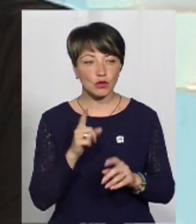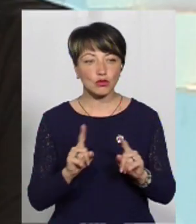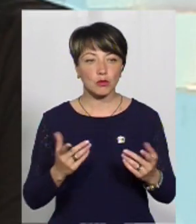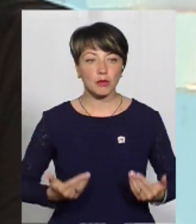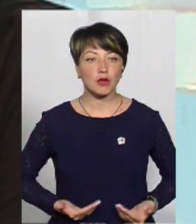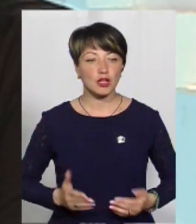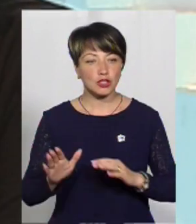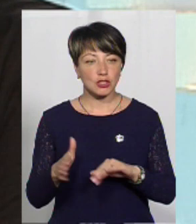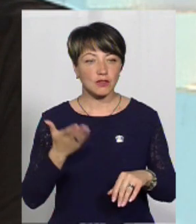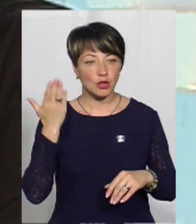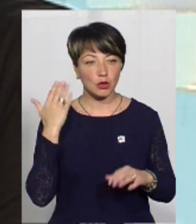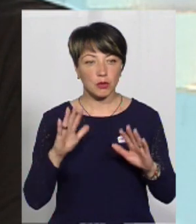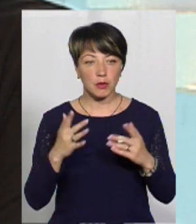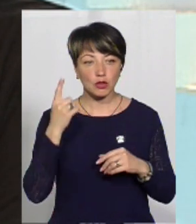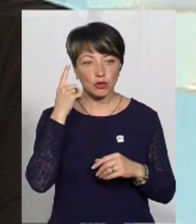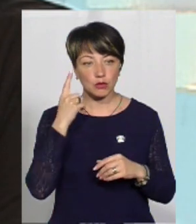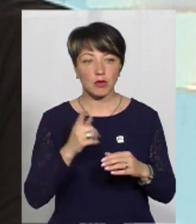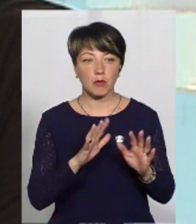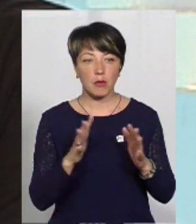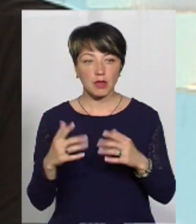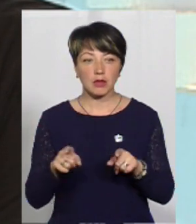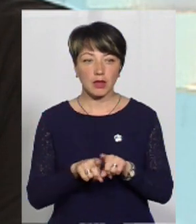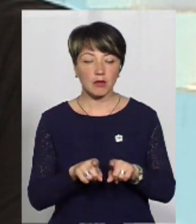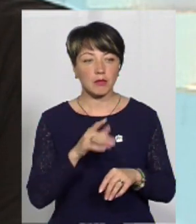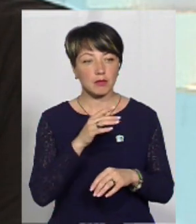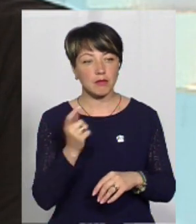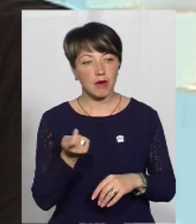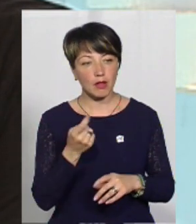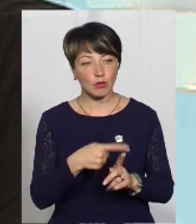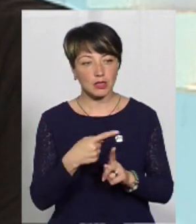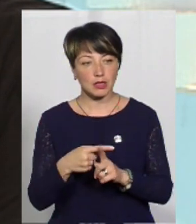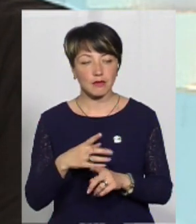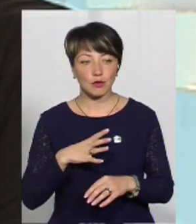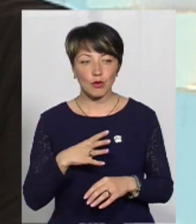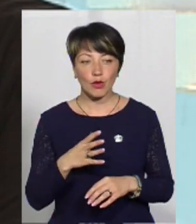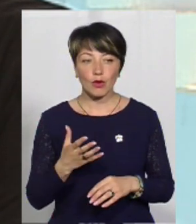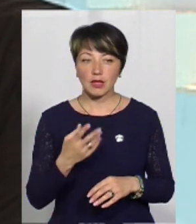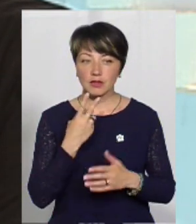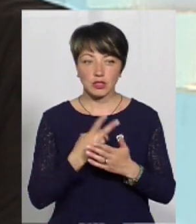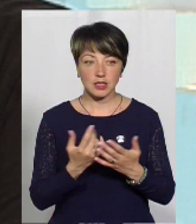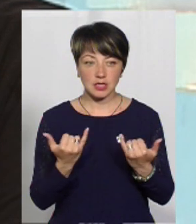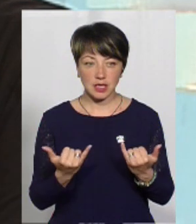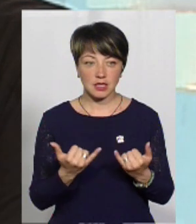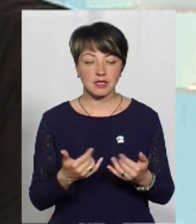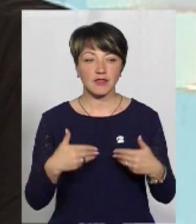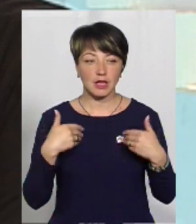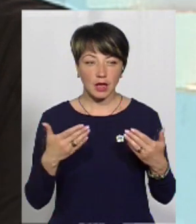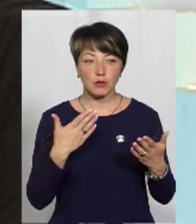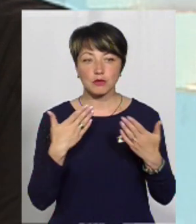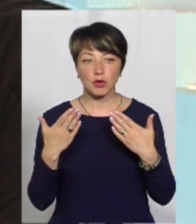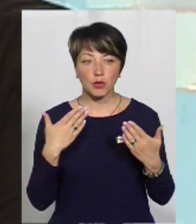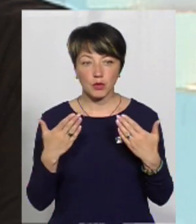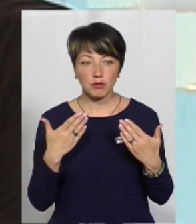що пережив на той момент. Ну, я думаю, моментів таких хороших було дуже мало позитивних. Незважаючи на те, що ми зараз вітаємося,